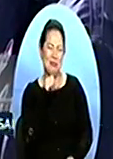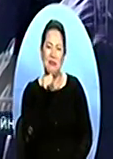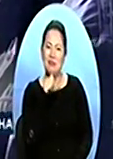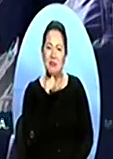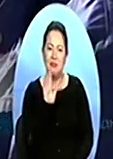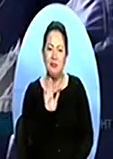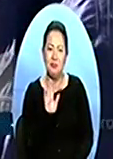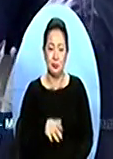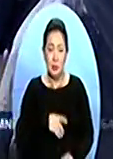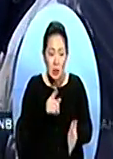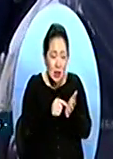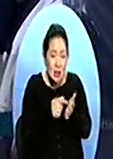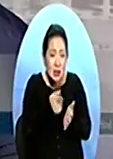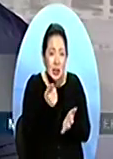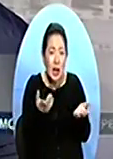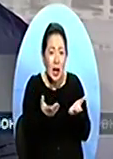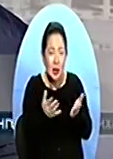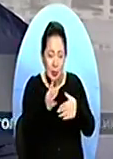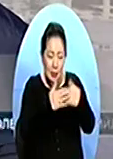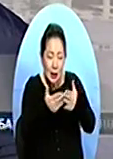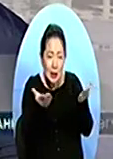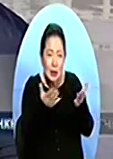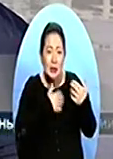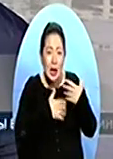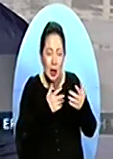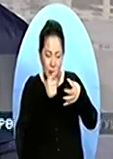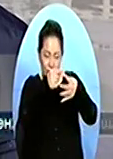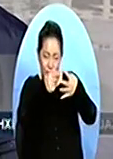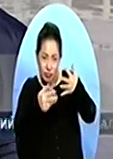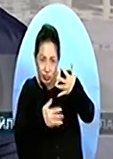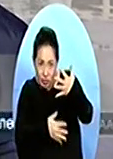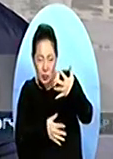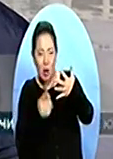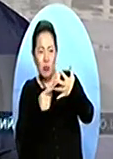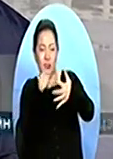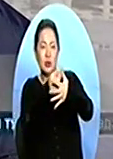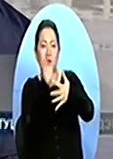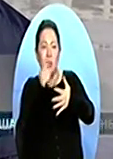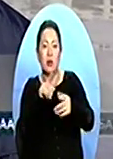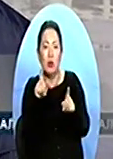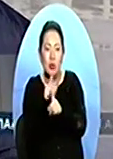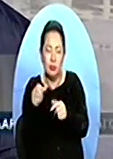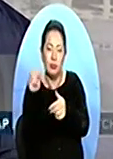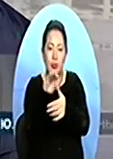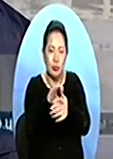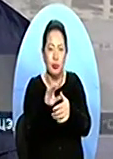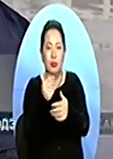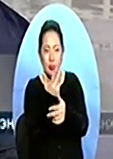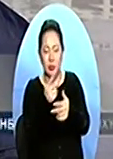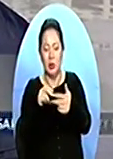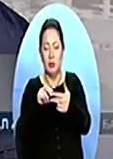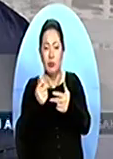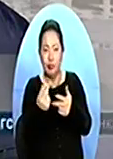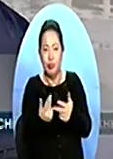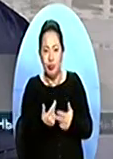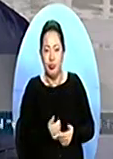шаардлага нь энэ тэргуунд тавигдж байгаа барилга объектуудыг бол эренбилж гад бид одоо бүхэл талаас нь хөөцөлдөж энэ барилгуудаа ашиглалтанд